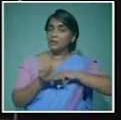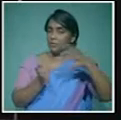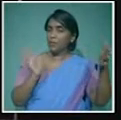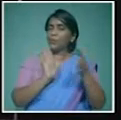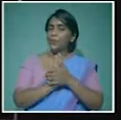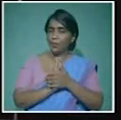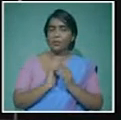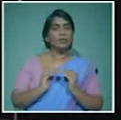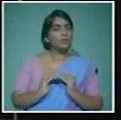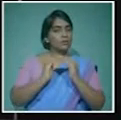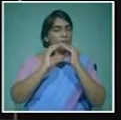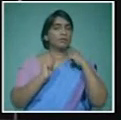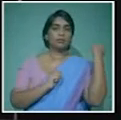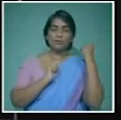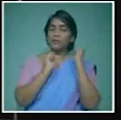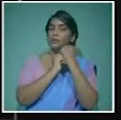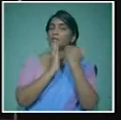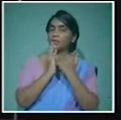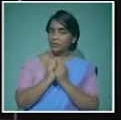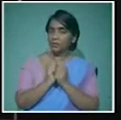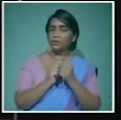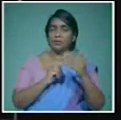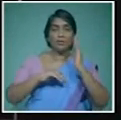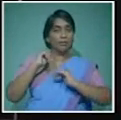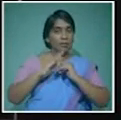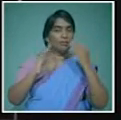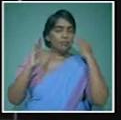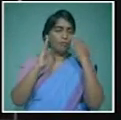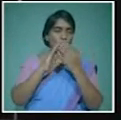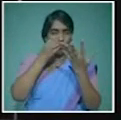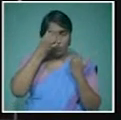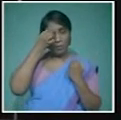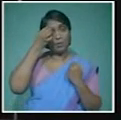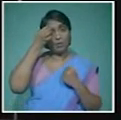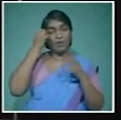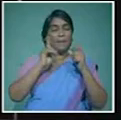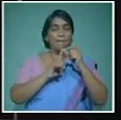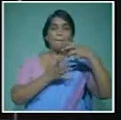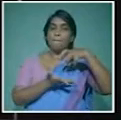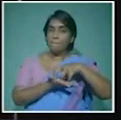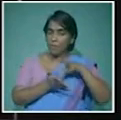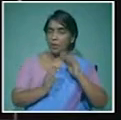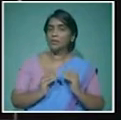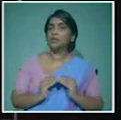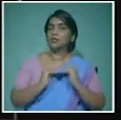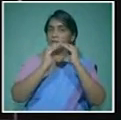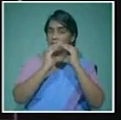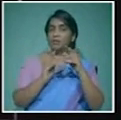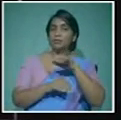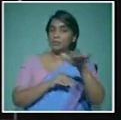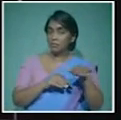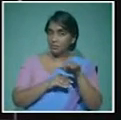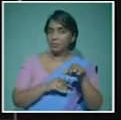වෙලා සංවර්ධන කටයුතු ඉටු කිරීමේ ක්‍රමවේදයක් ගැන හිතන්න අවශ්‍යයි. ප්‍රාදේශීය මට්ටමින් සංවර්ධන